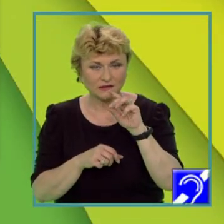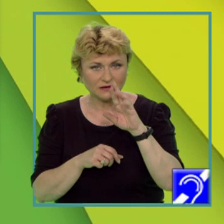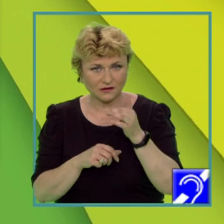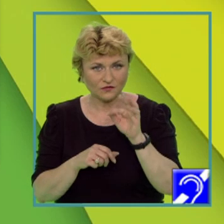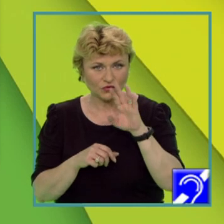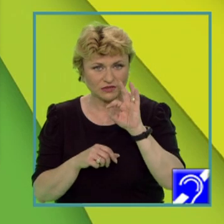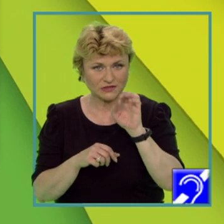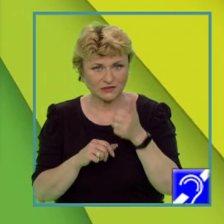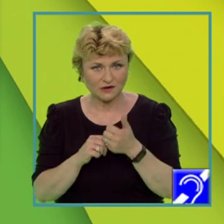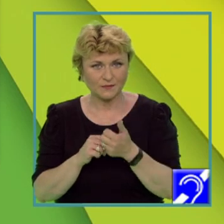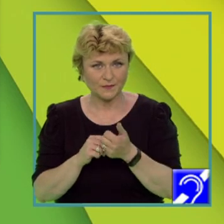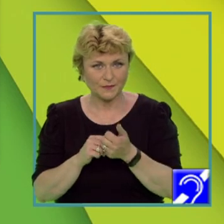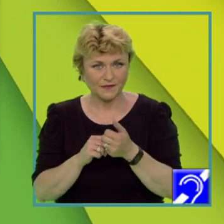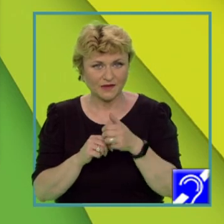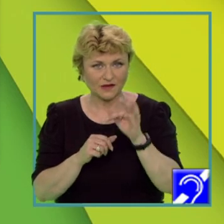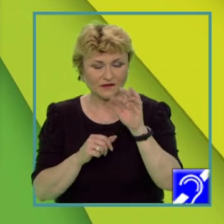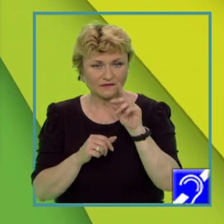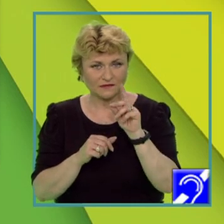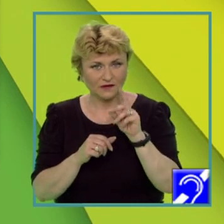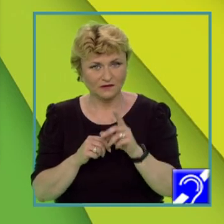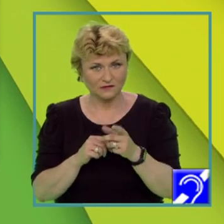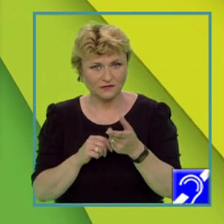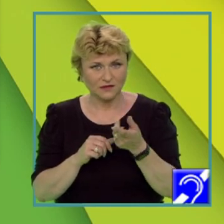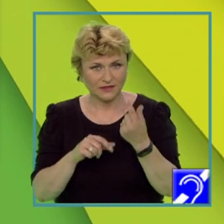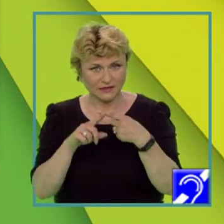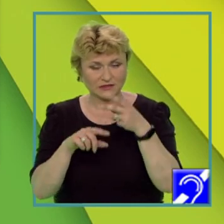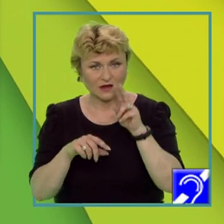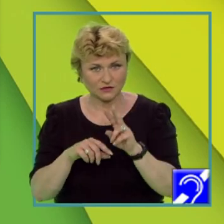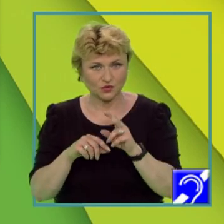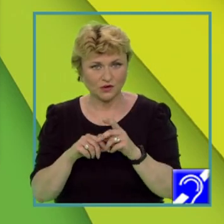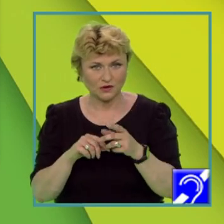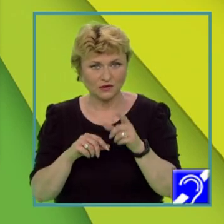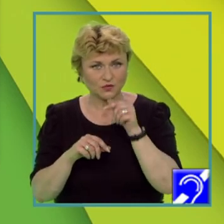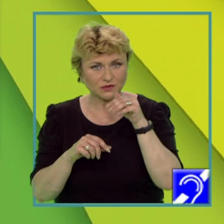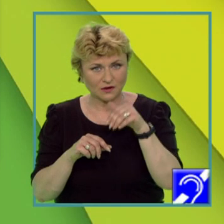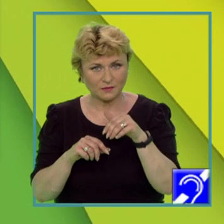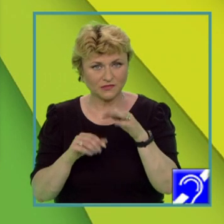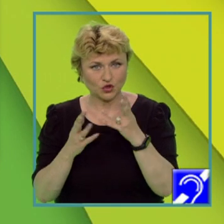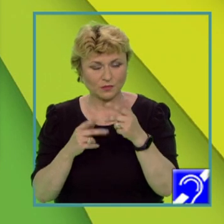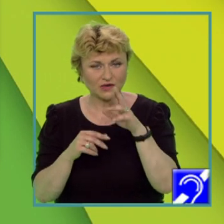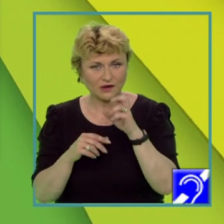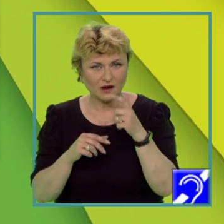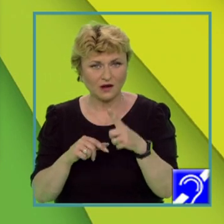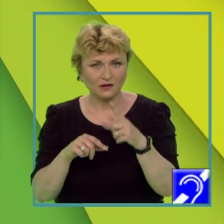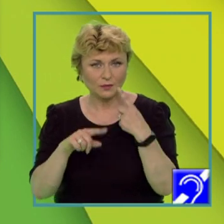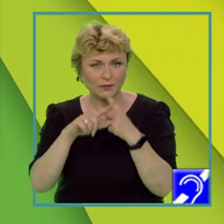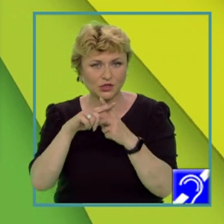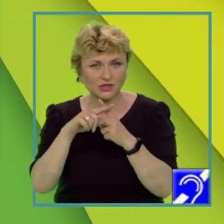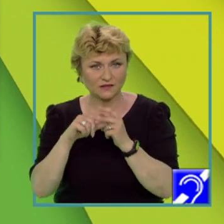r cu valori in r f de x este egal cu x la a doua plus m unde m este număr real pozitiv